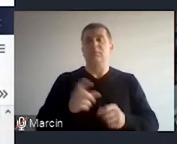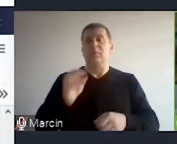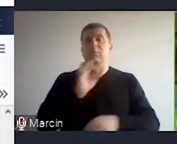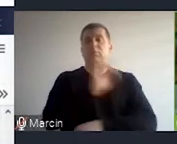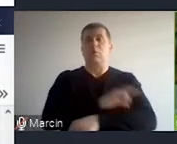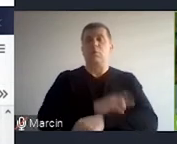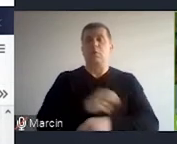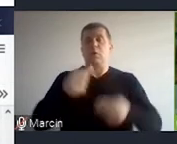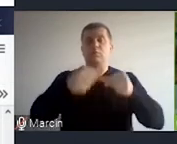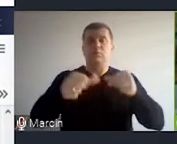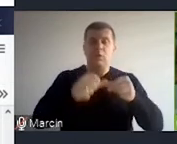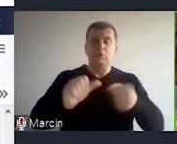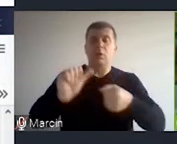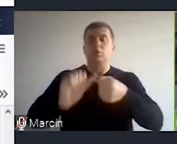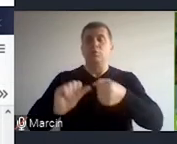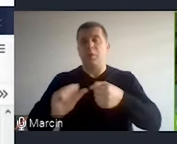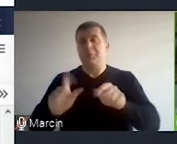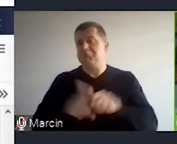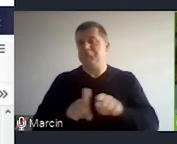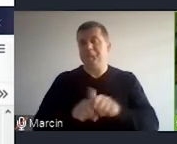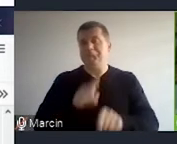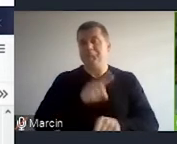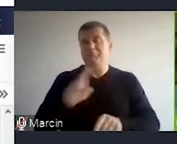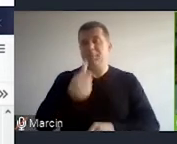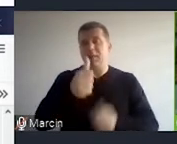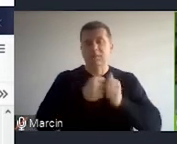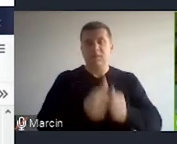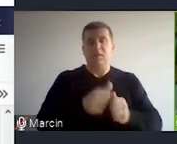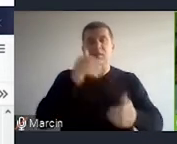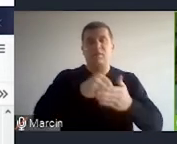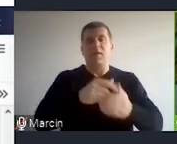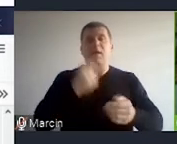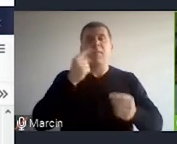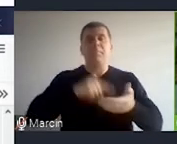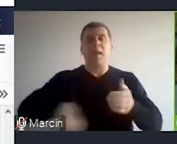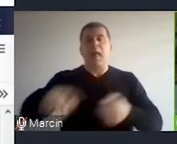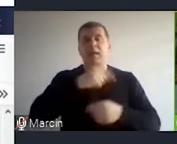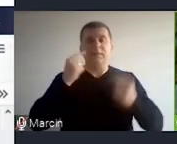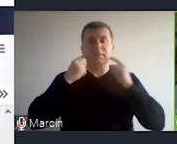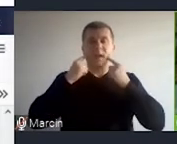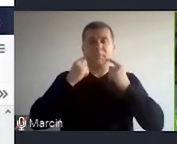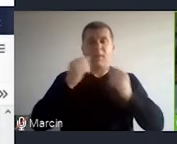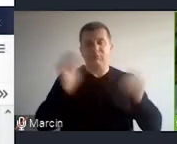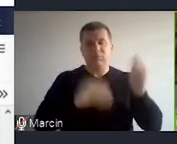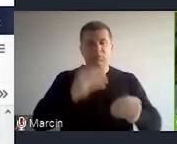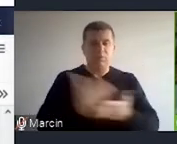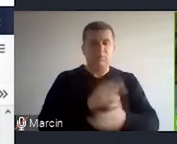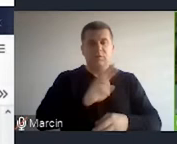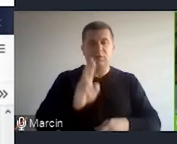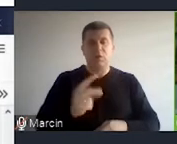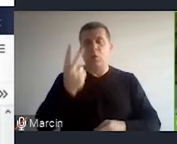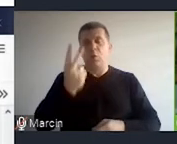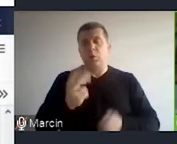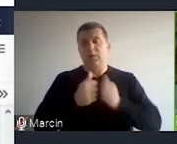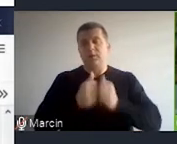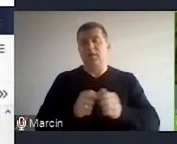projektach przedszkolnych czy żłobkowych. Pierwsze zadanie, wyposażenie placu zabaw. Drugie zadanie, zajęcia